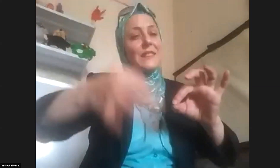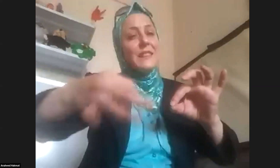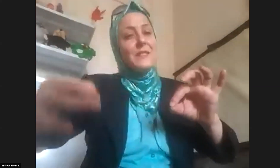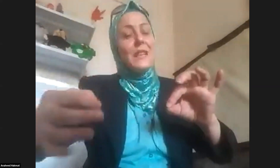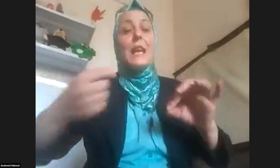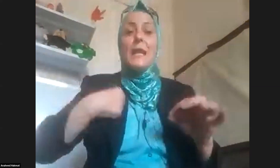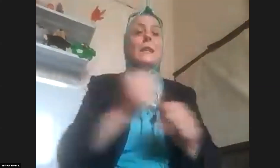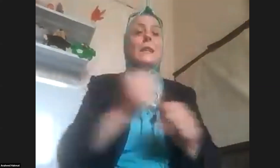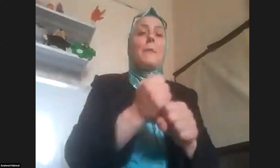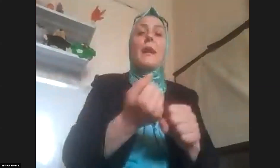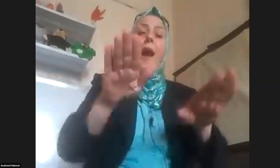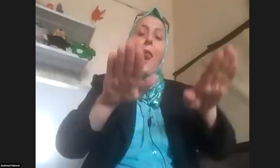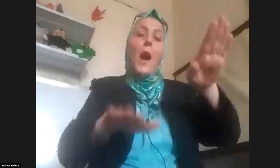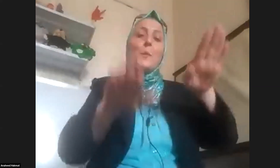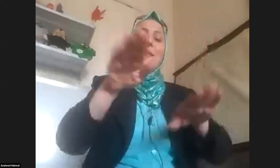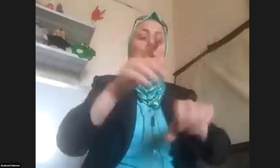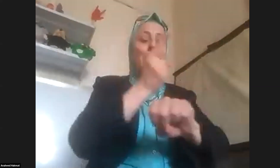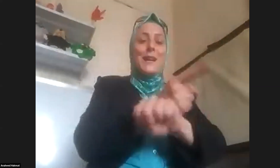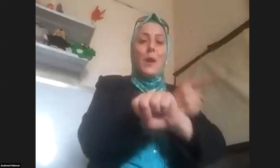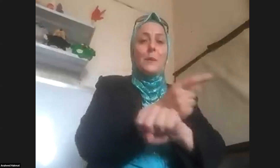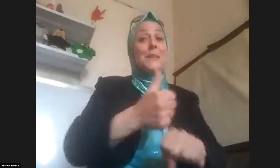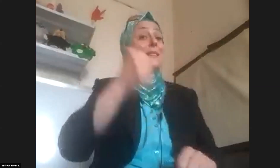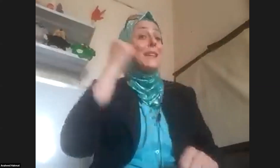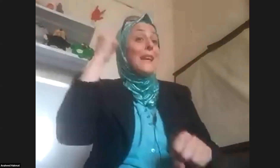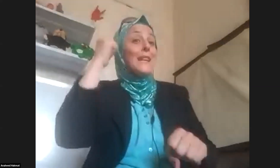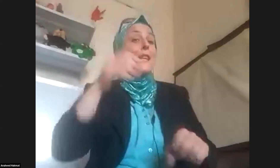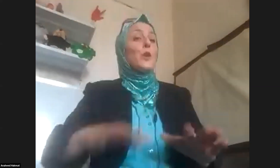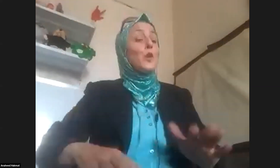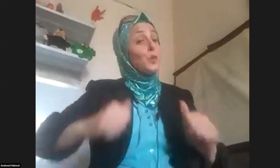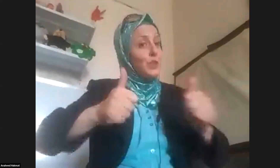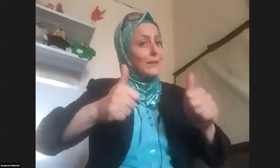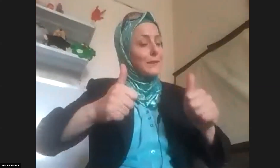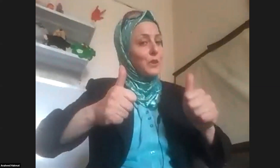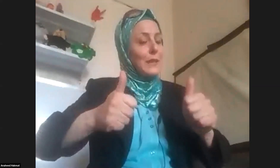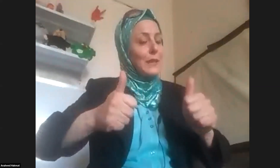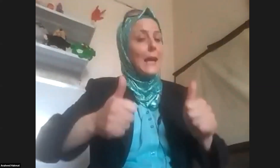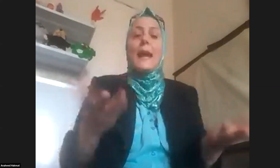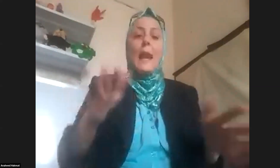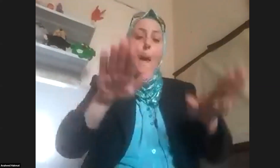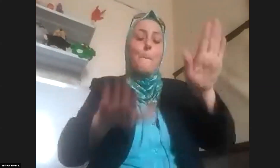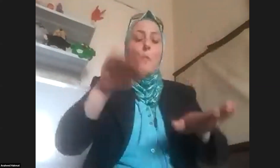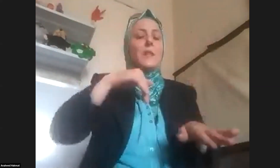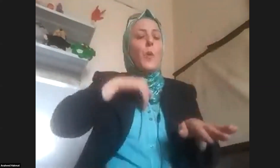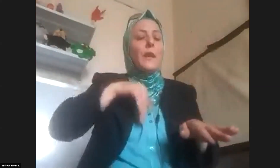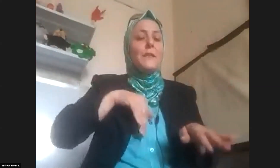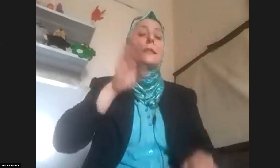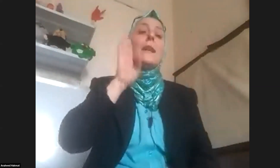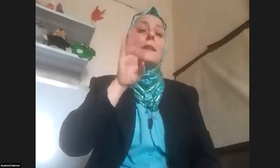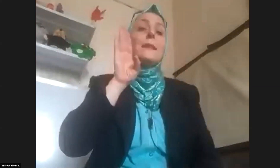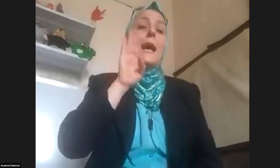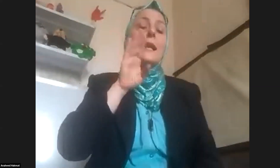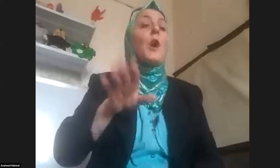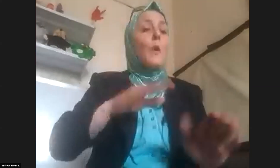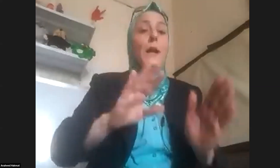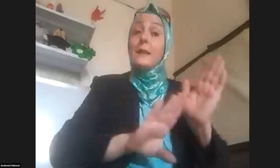هم يكونوا جاهزين لتحديات المرحلة الجاية على مستوى نفسي أو على مستوى تعليمي، وقادرين يرتقوا للتوقعات